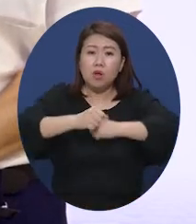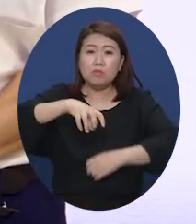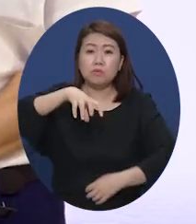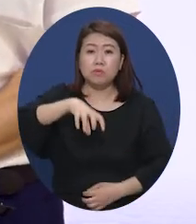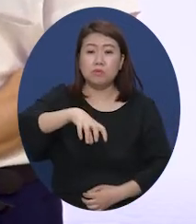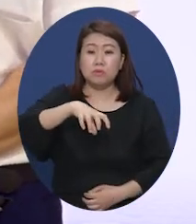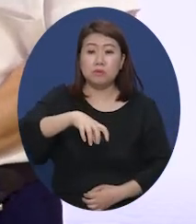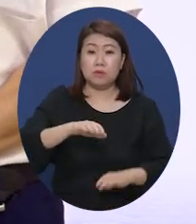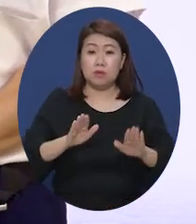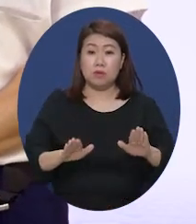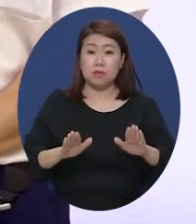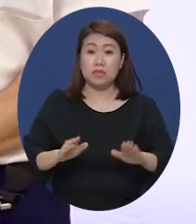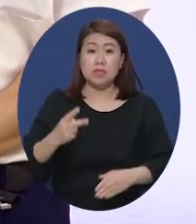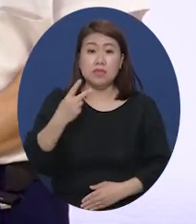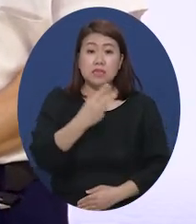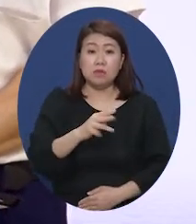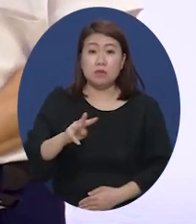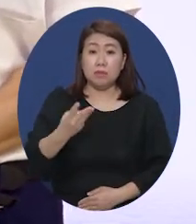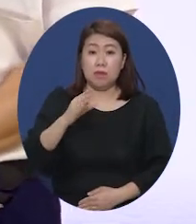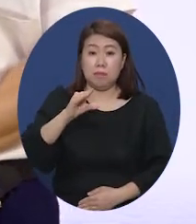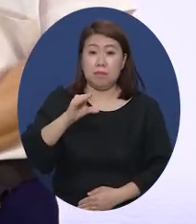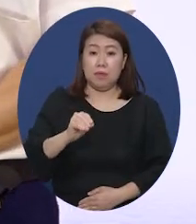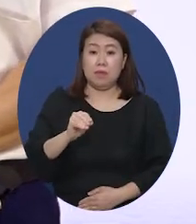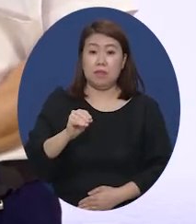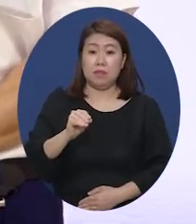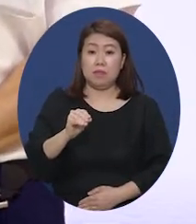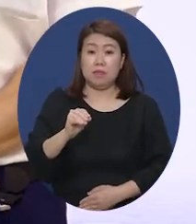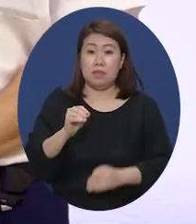이 광활한 지역에 현재 약